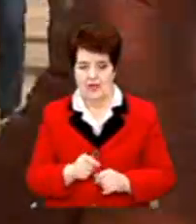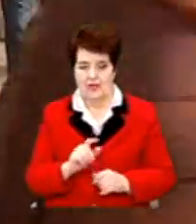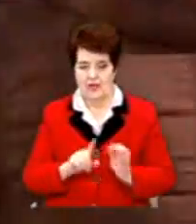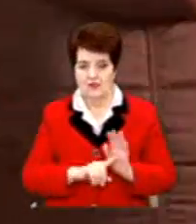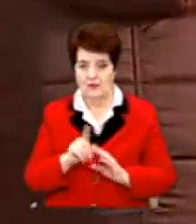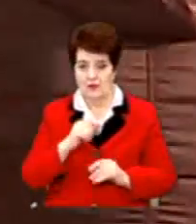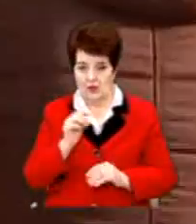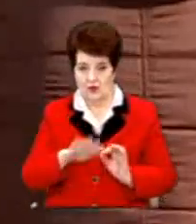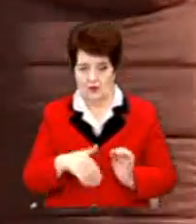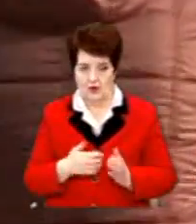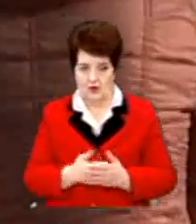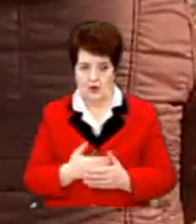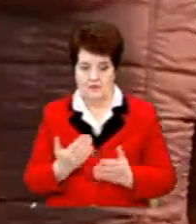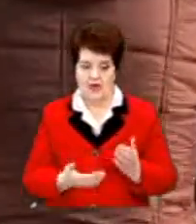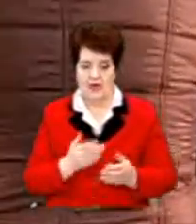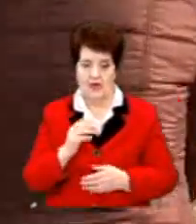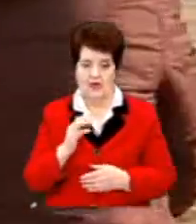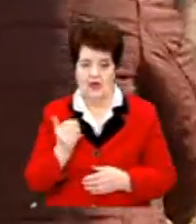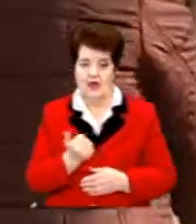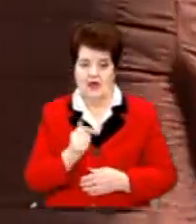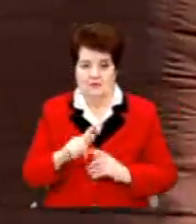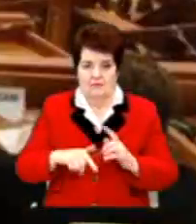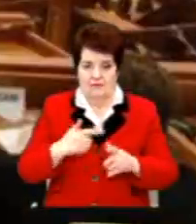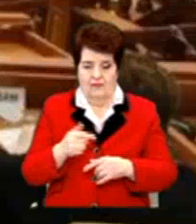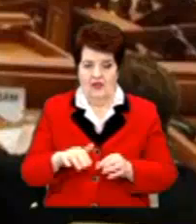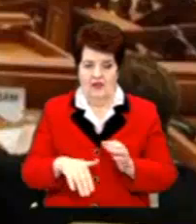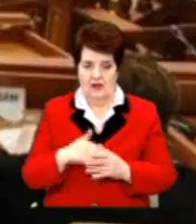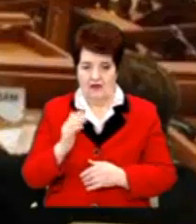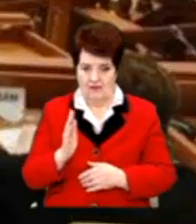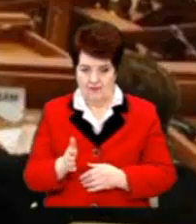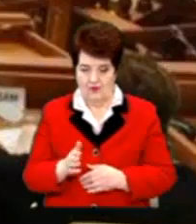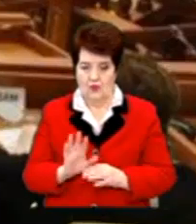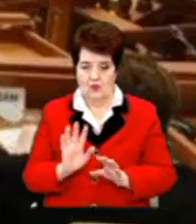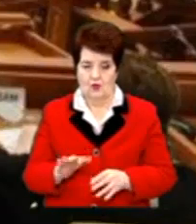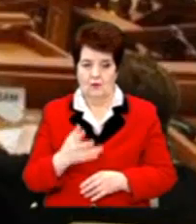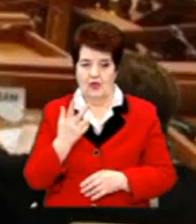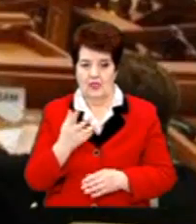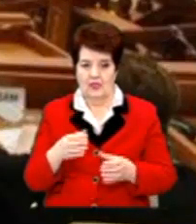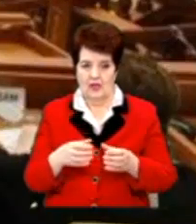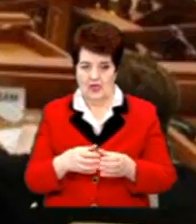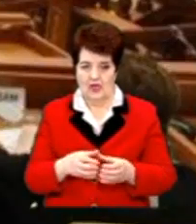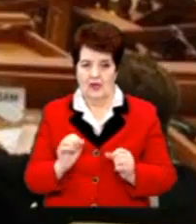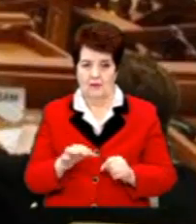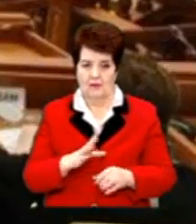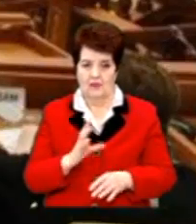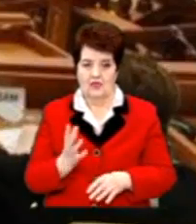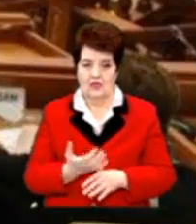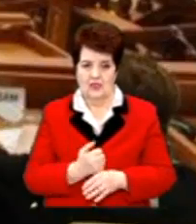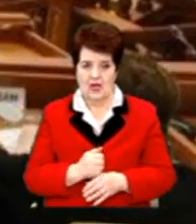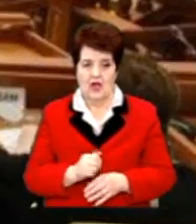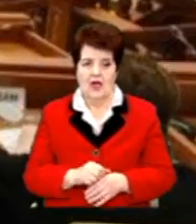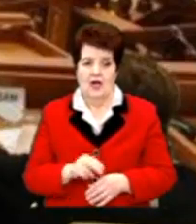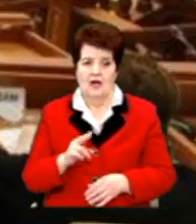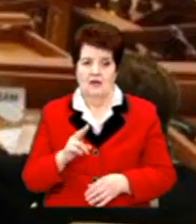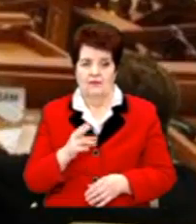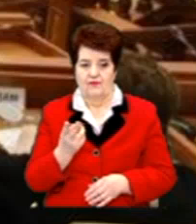acum. Dacă duminica viitoare ar avea loc alegeri parlamentare în Republica Moldova, numai 3 partide ar accede în Parlament. E vorba despre PSRM, PAS